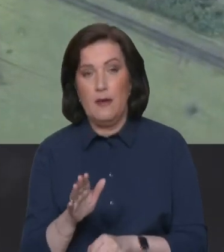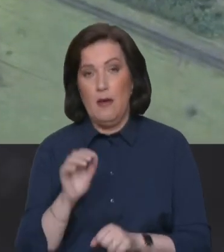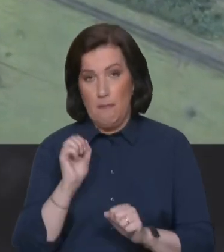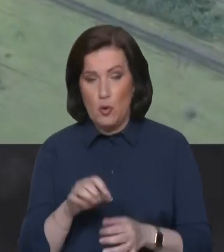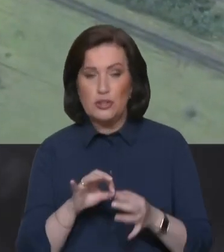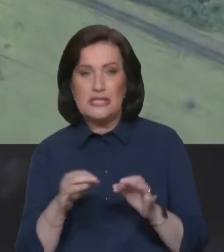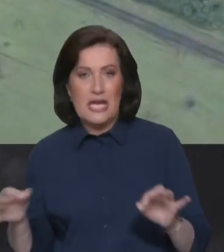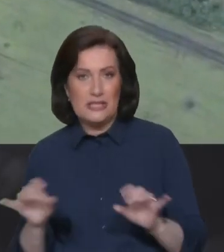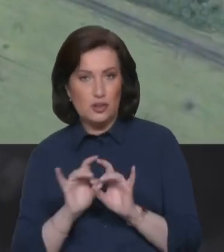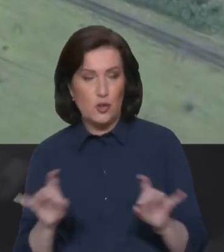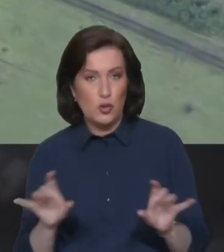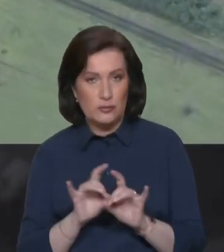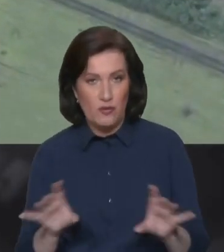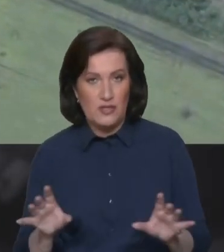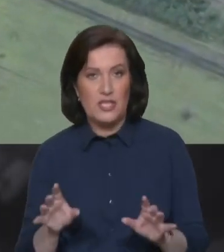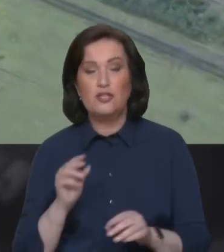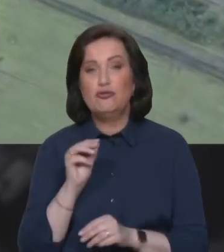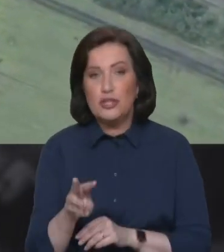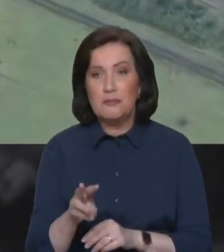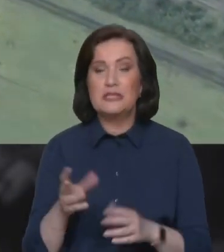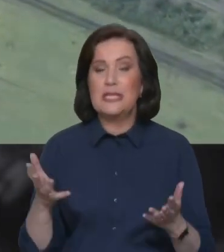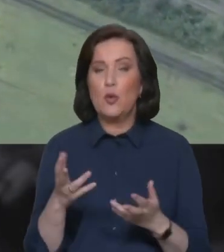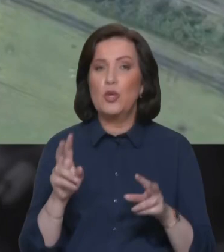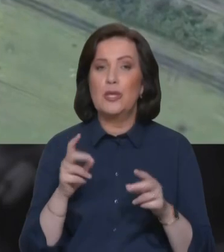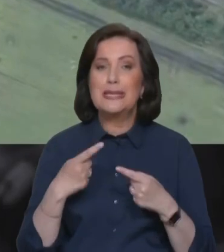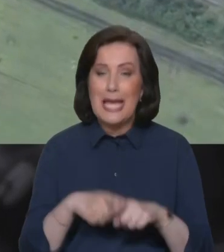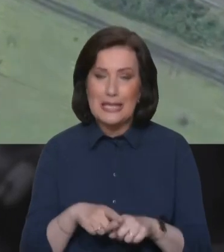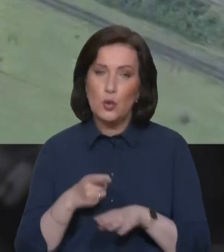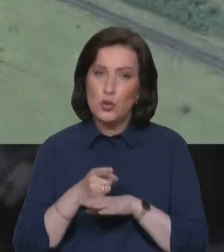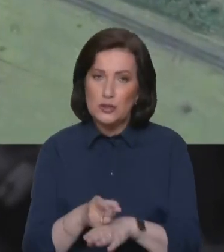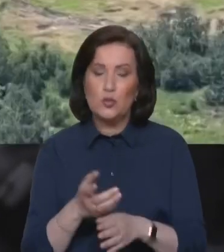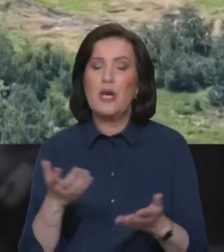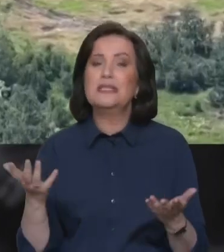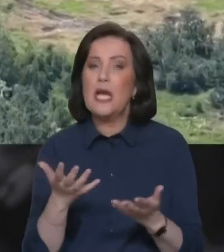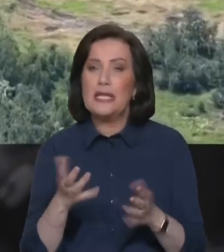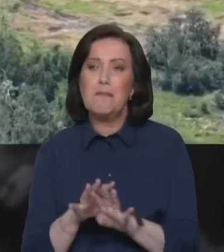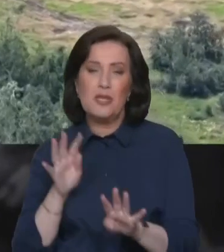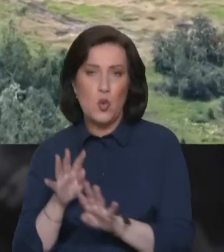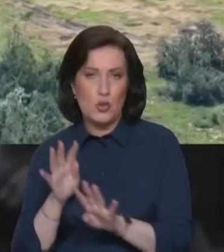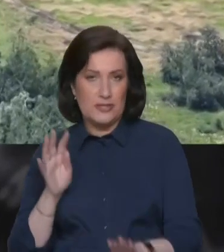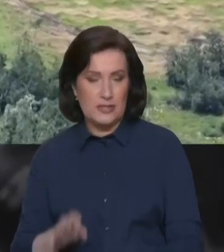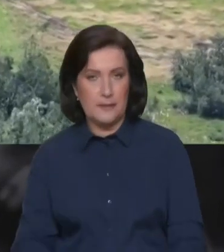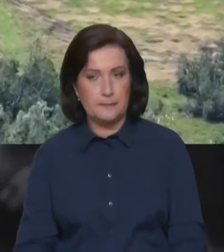Можете детальніше розповісти, чим вони, з якою технікою наступають, які підрозділи?